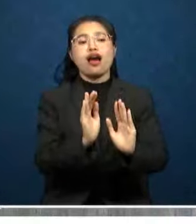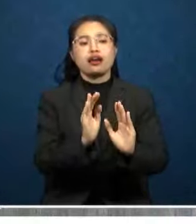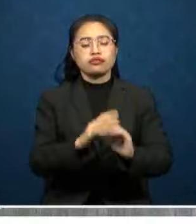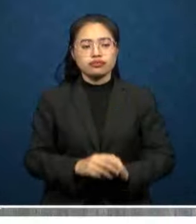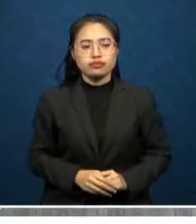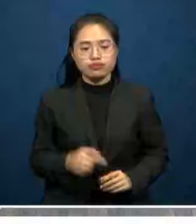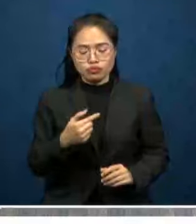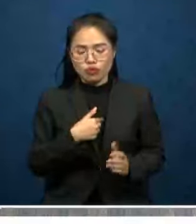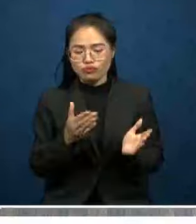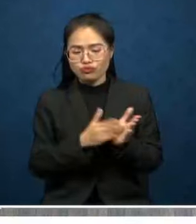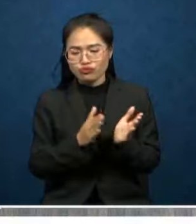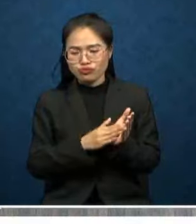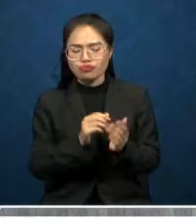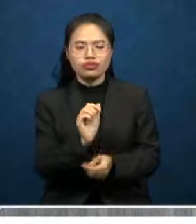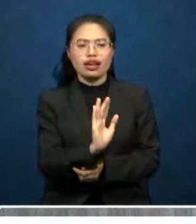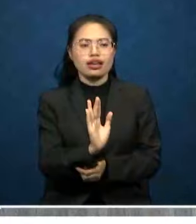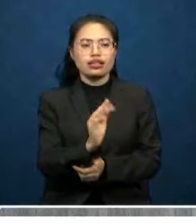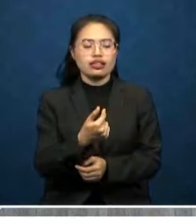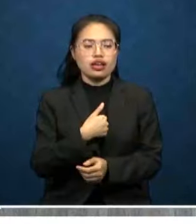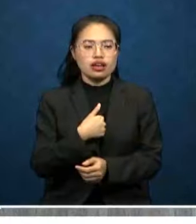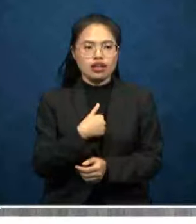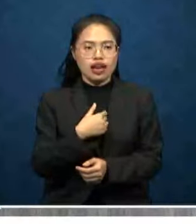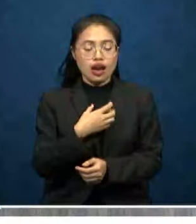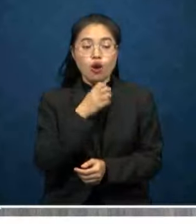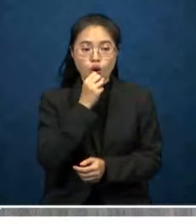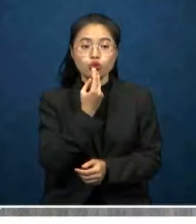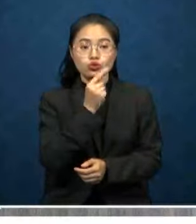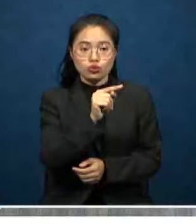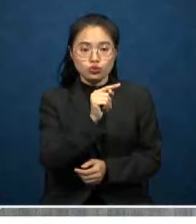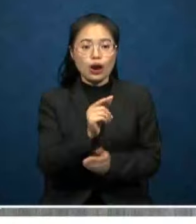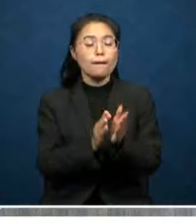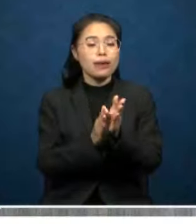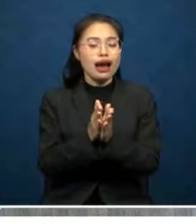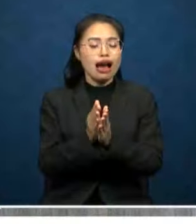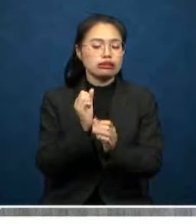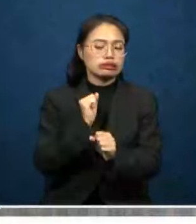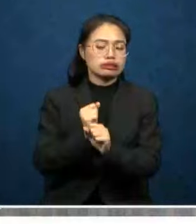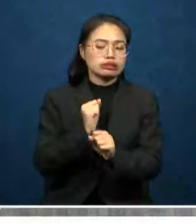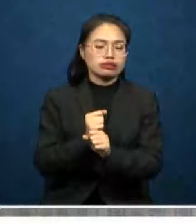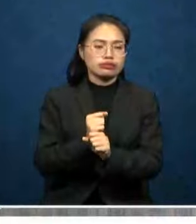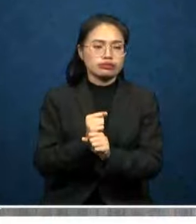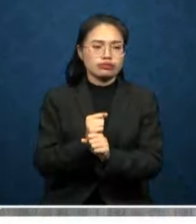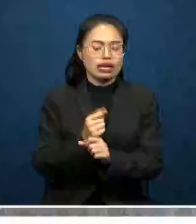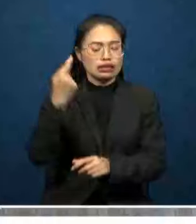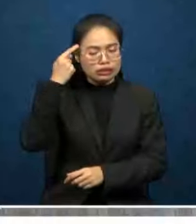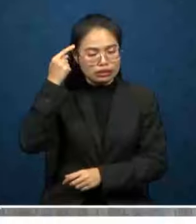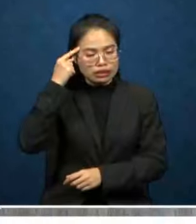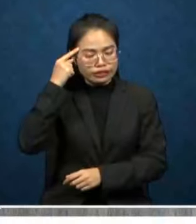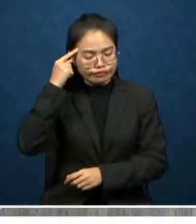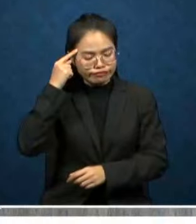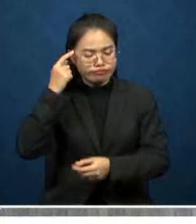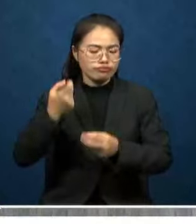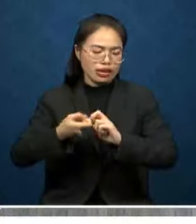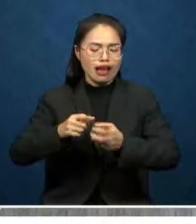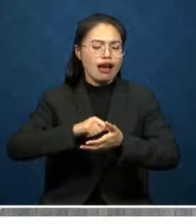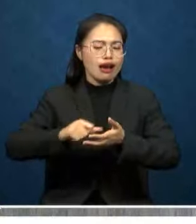จะมาชมเชยพวกเดียวกันเองความท้าทายของการต่อสู้ตามความคิดแนวทางสันติพิธี